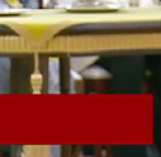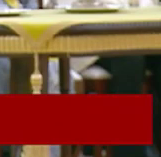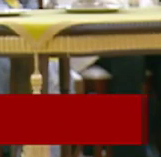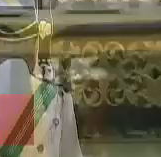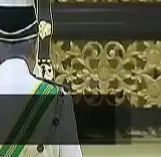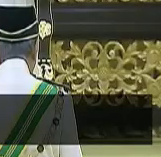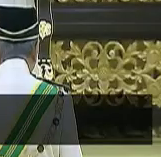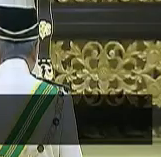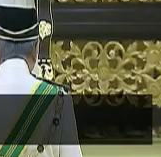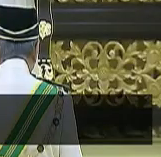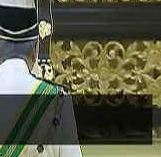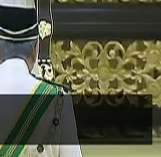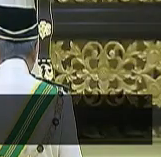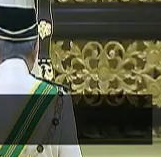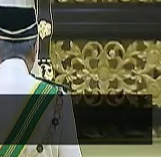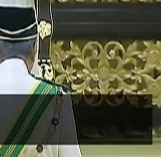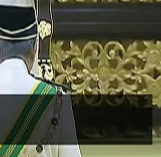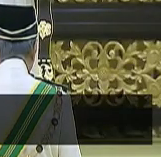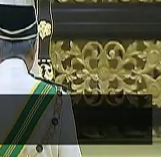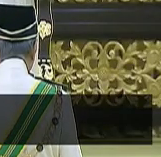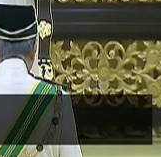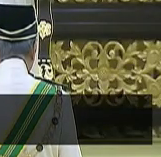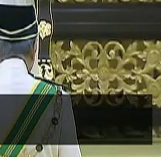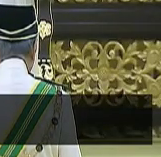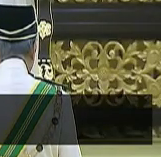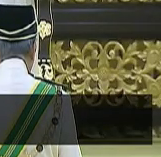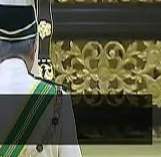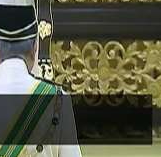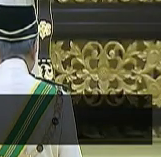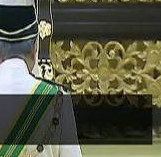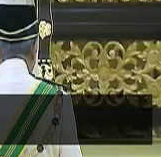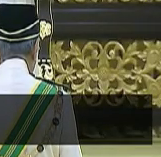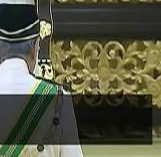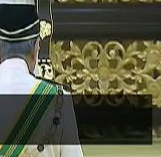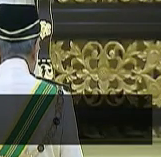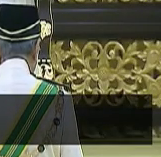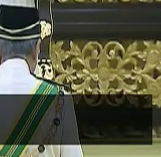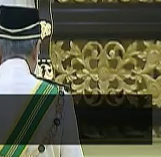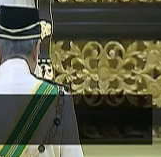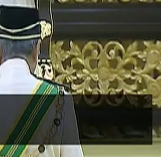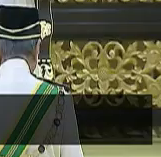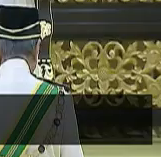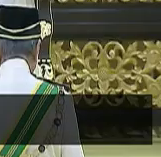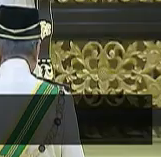Wawasan kemakmuran bersama agih nikmat secara saksama.